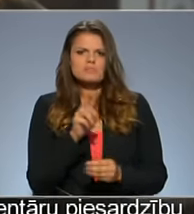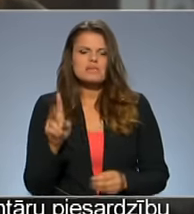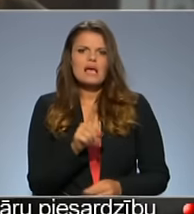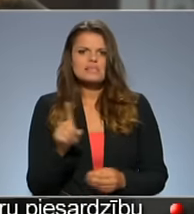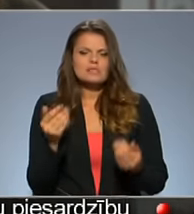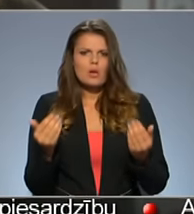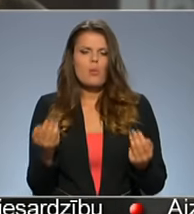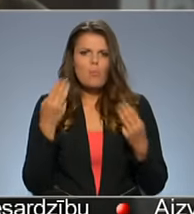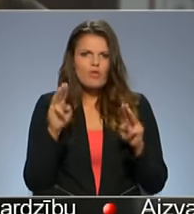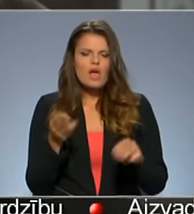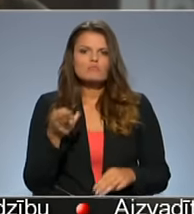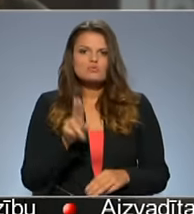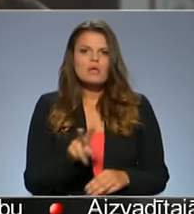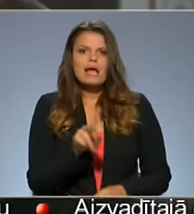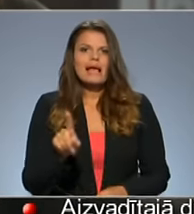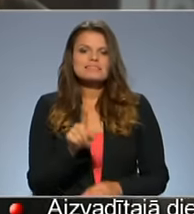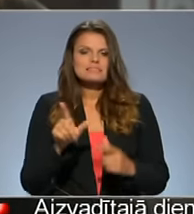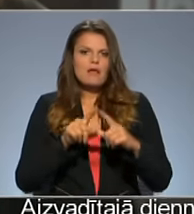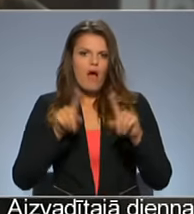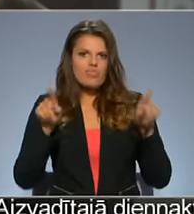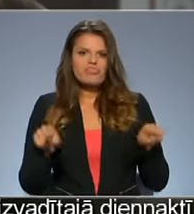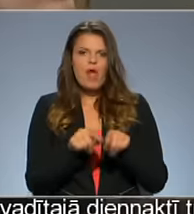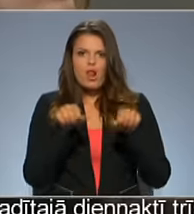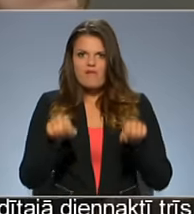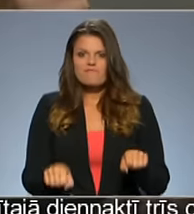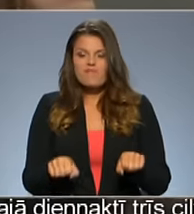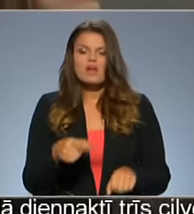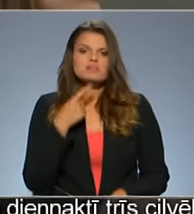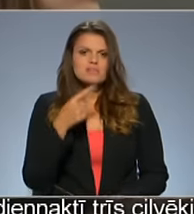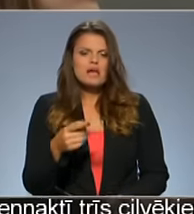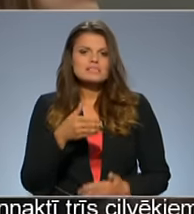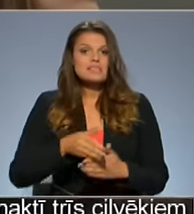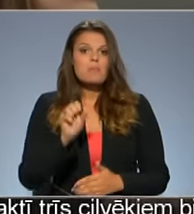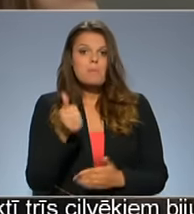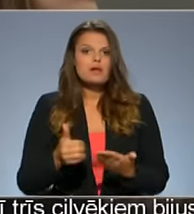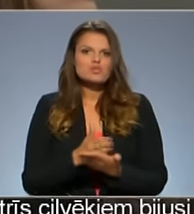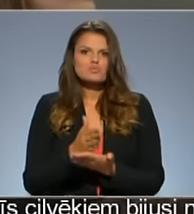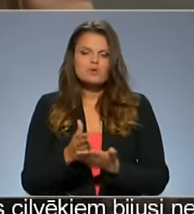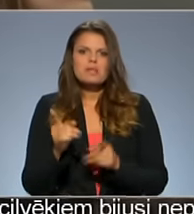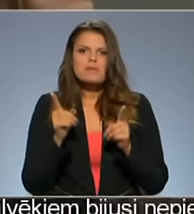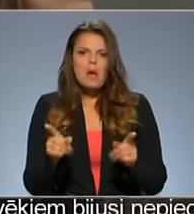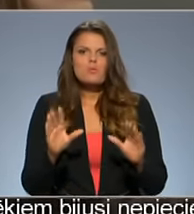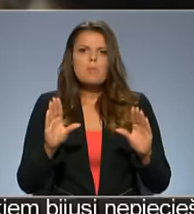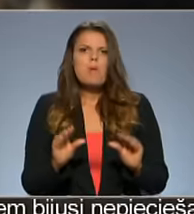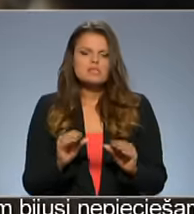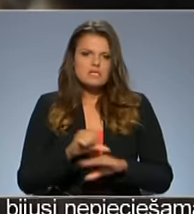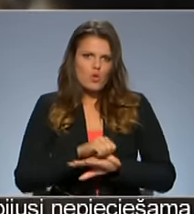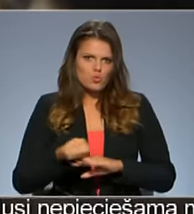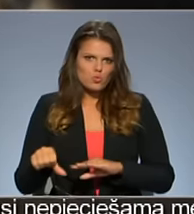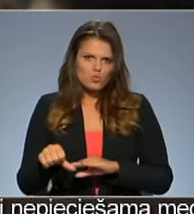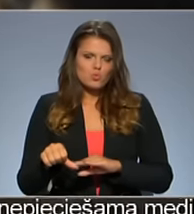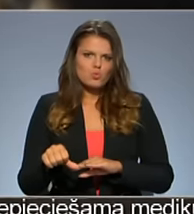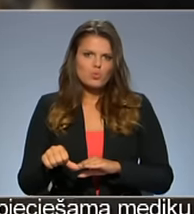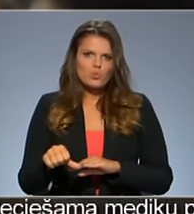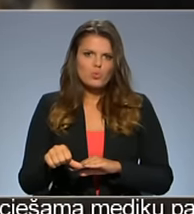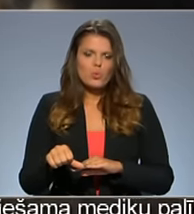un attēla vara. Dzēnieks Pēters Cedriņš uzsvēra, ka starp mākslas nozarēm būtu jābūt mazāk robežām. Pat akadēmijā tas ir bezmazāk